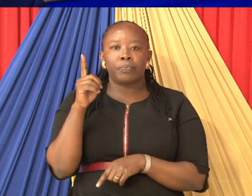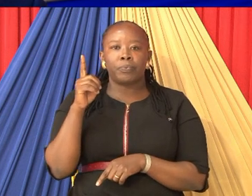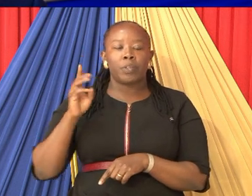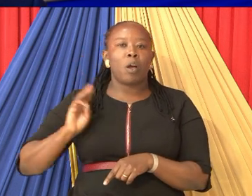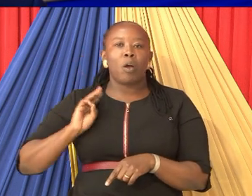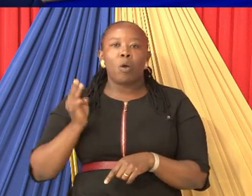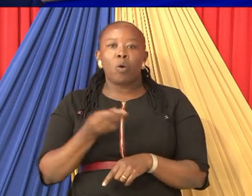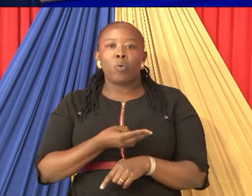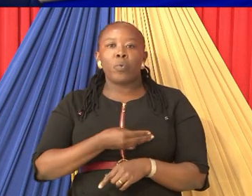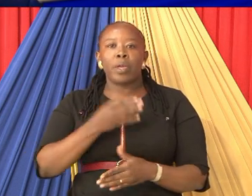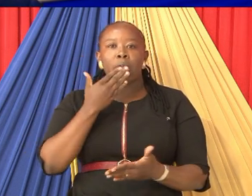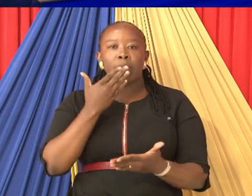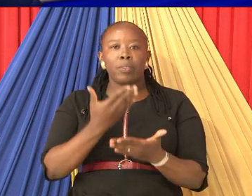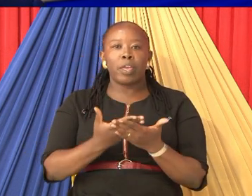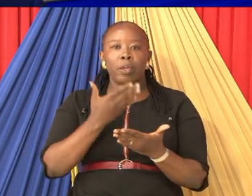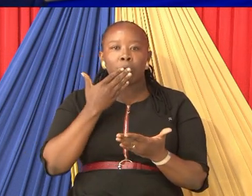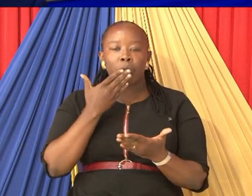Twatoa shukrani zetu.